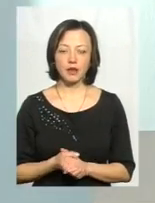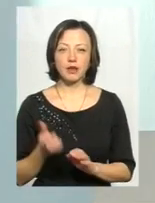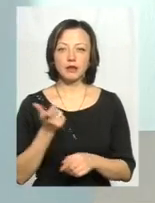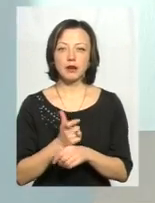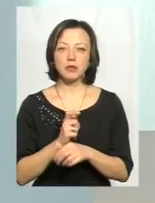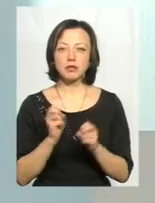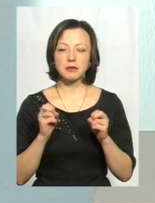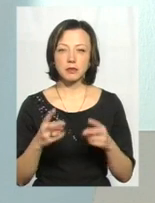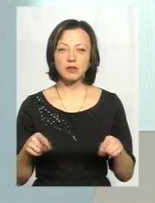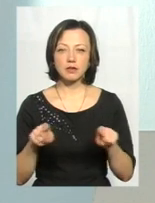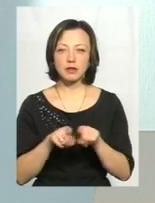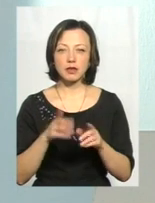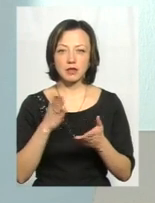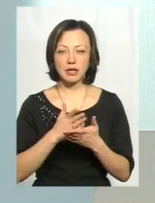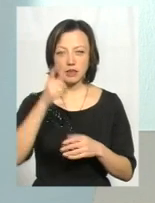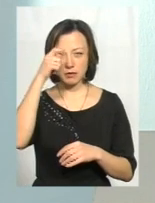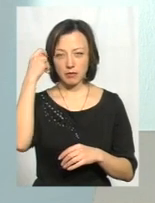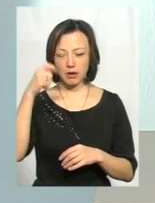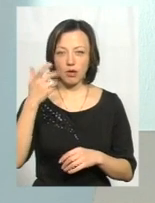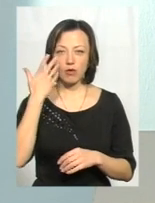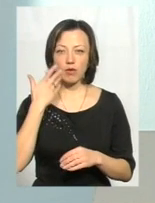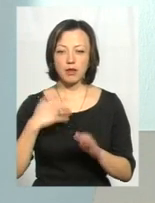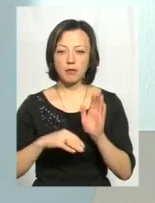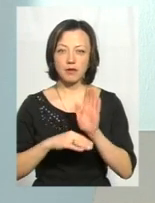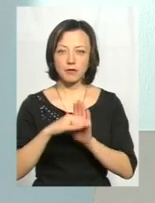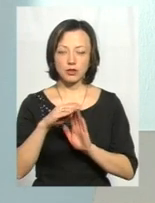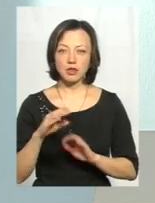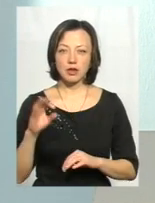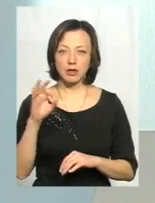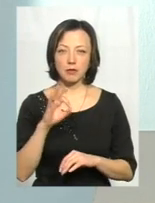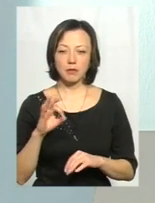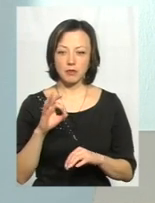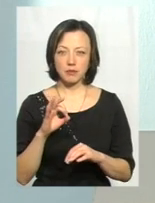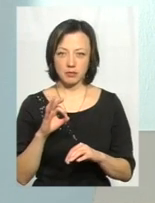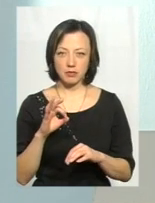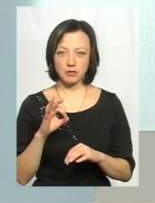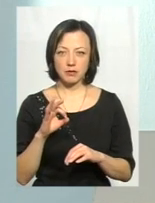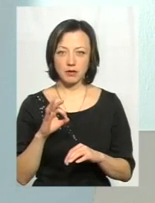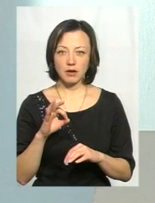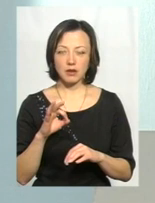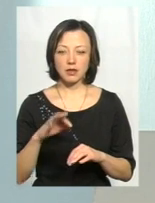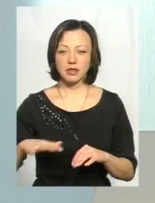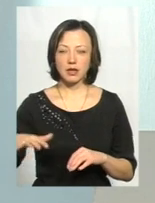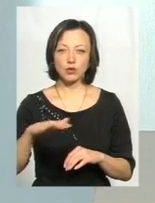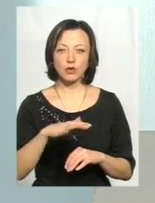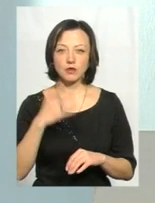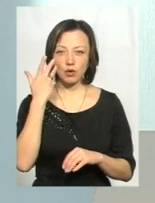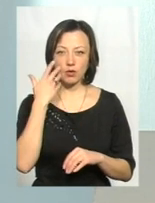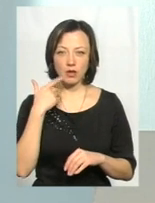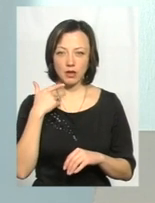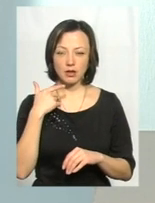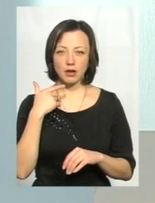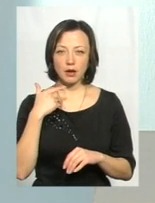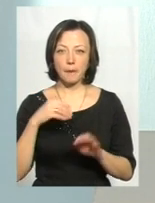Найбільш небезпечною все-таки є спека. Коли йде підвищення навколишньої температури, навколишнього середовища, коли